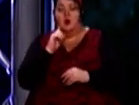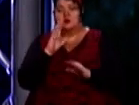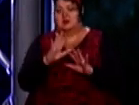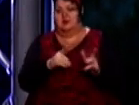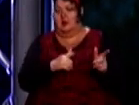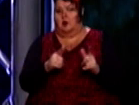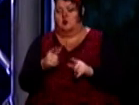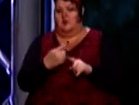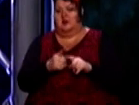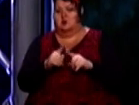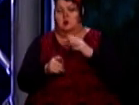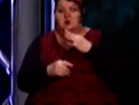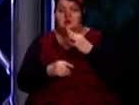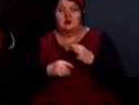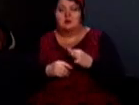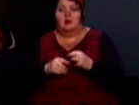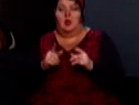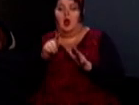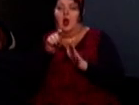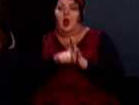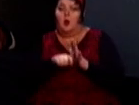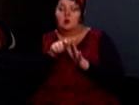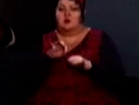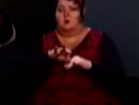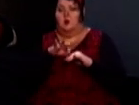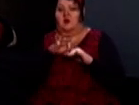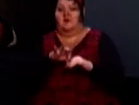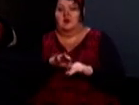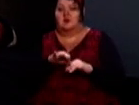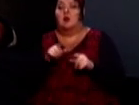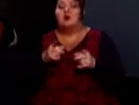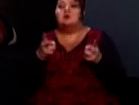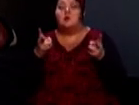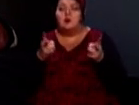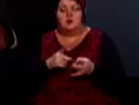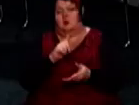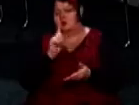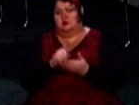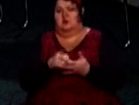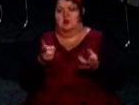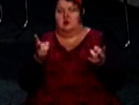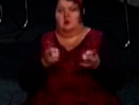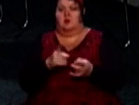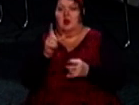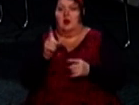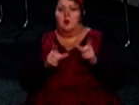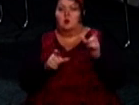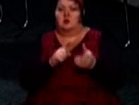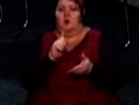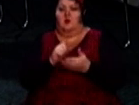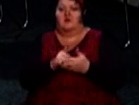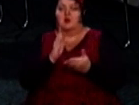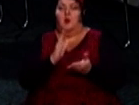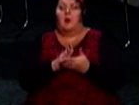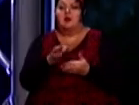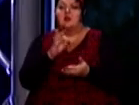готова цього сказати, але аудит проведений, і ми однозначно потрібно. Люди повинні мати доступ